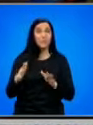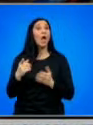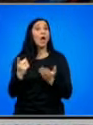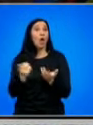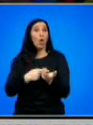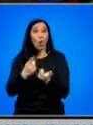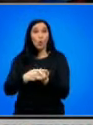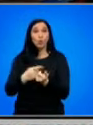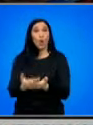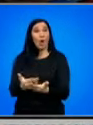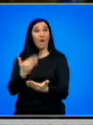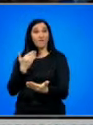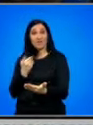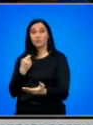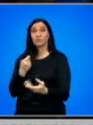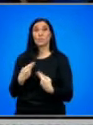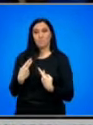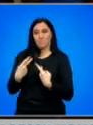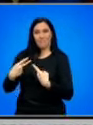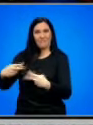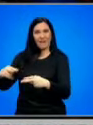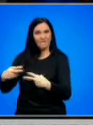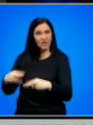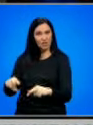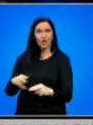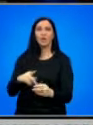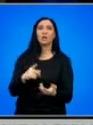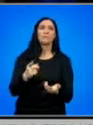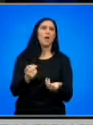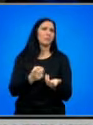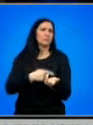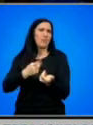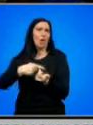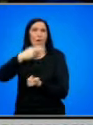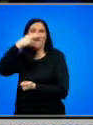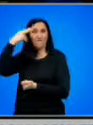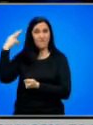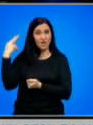толкова колкото авансово са превеждани на някои от фирмите,